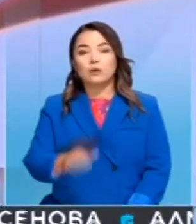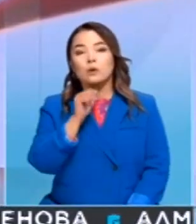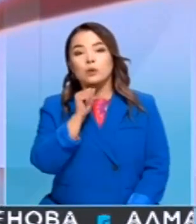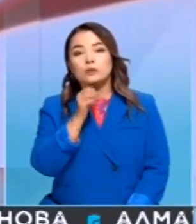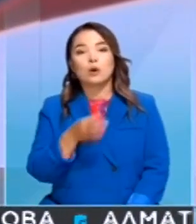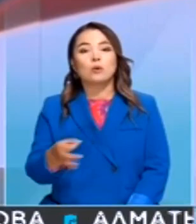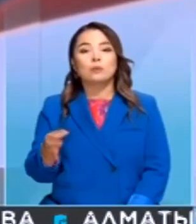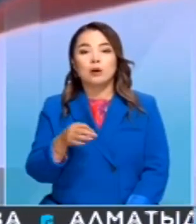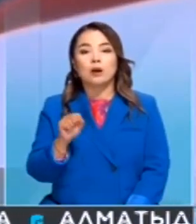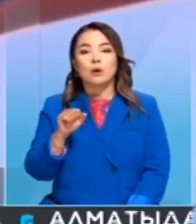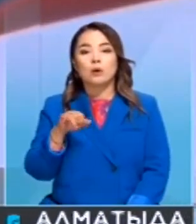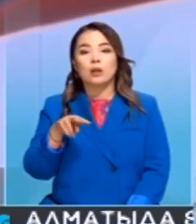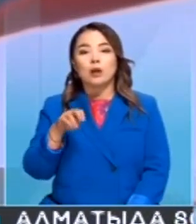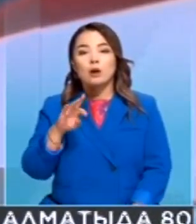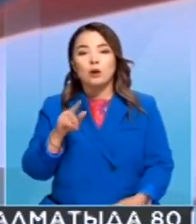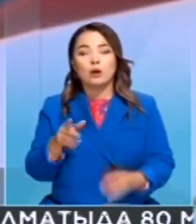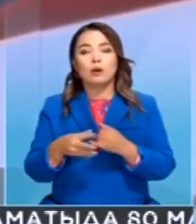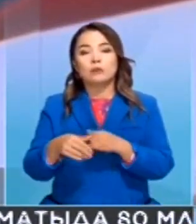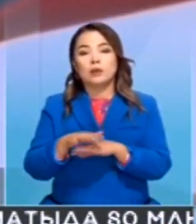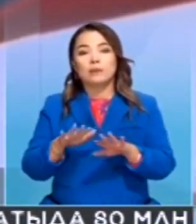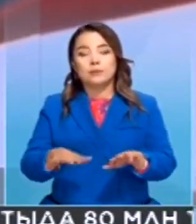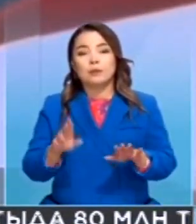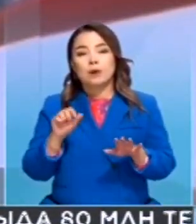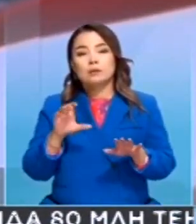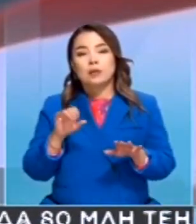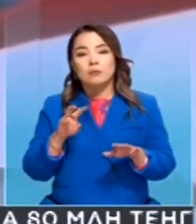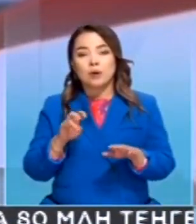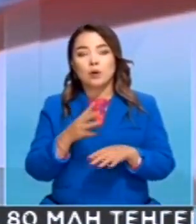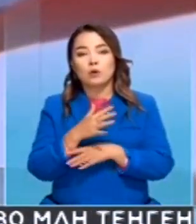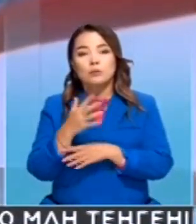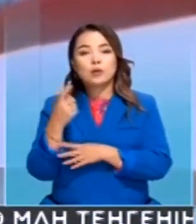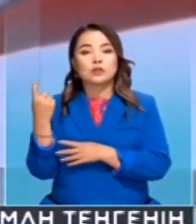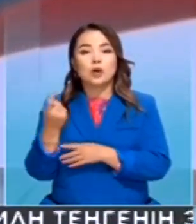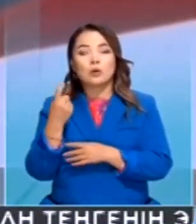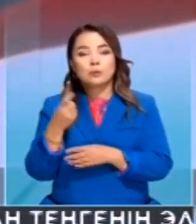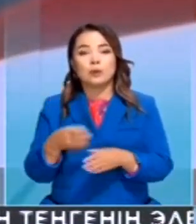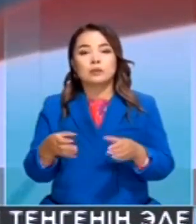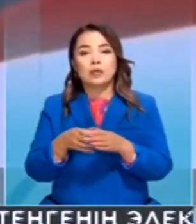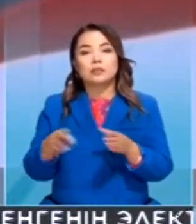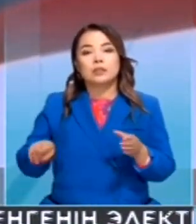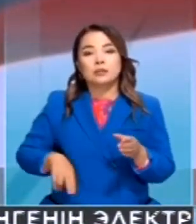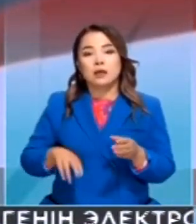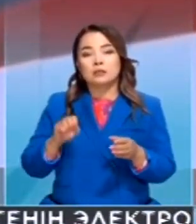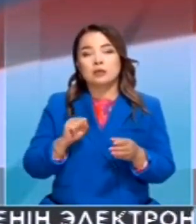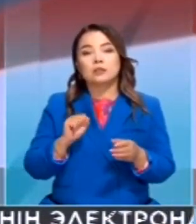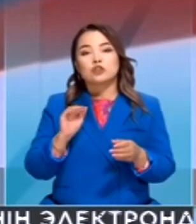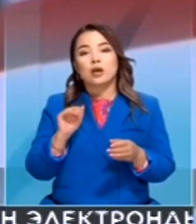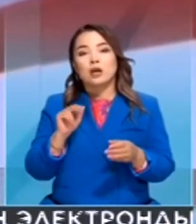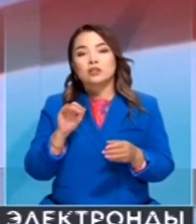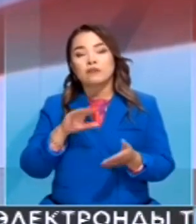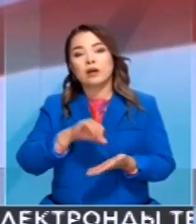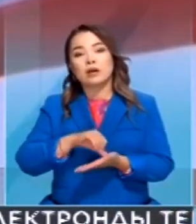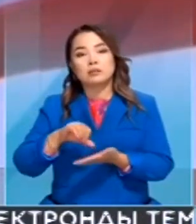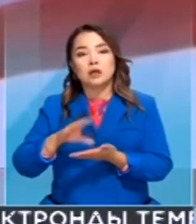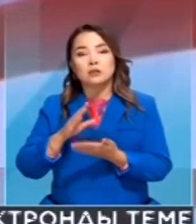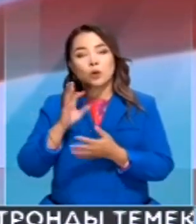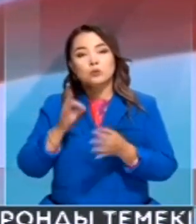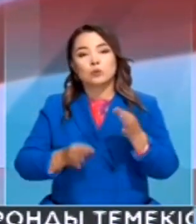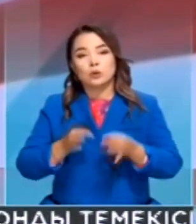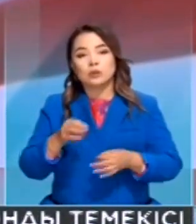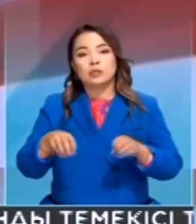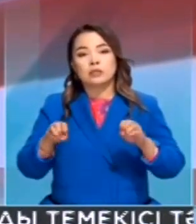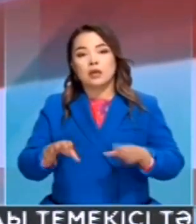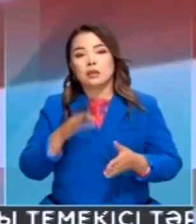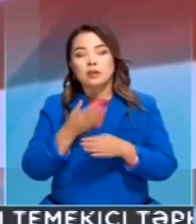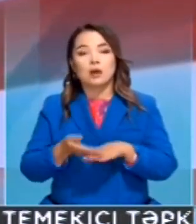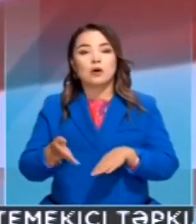Қостанай облысының Әулиекөл ауданындағы Басаман орман шаруашылығының бұрынғы директоры Асхат Жақашевқа қатысты бүгін сот үкім шығарды. Оған